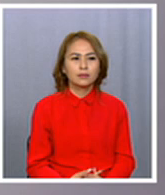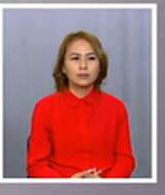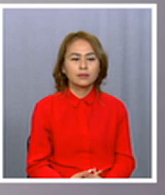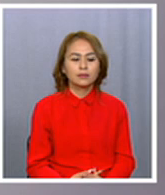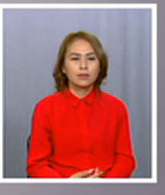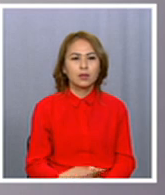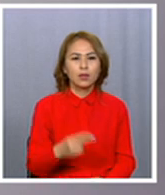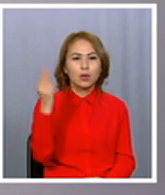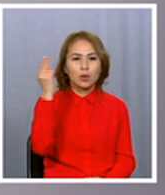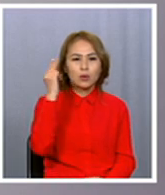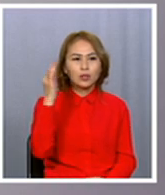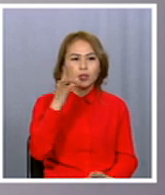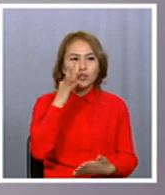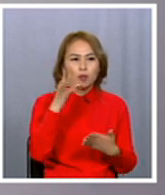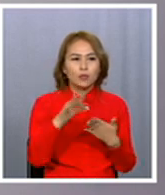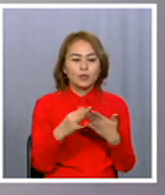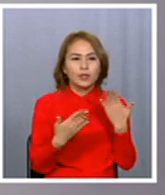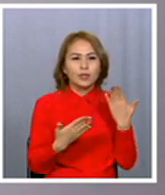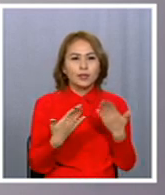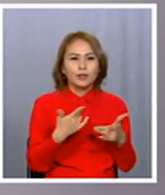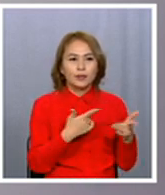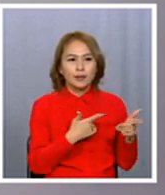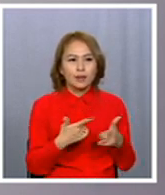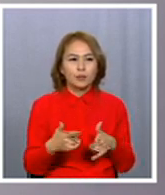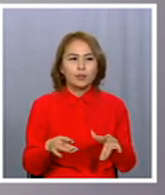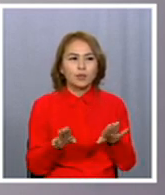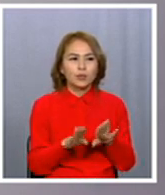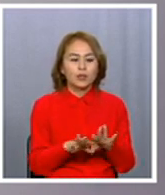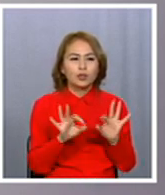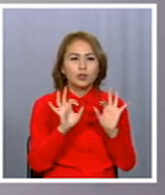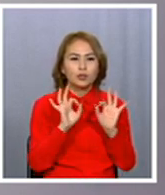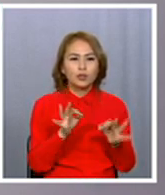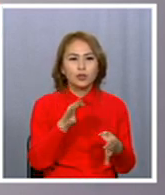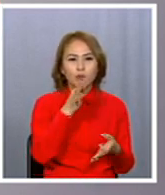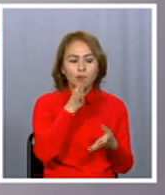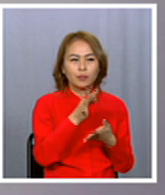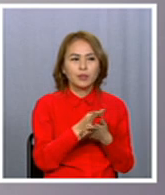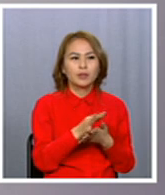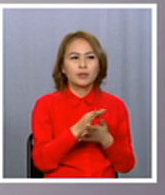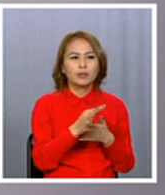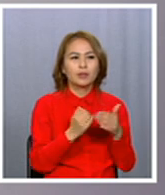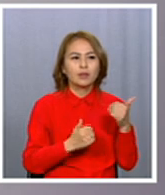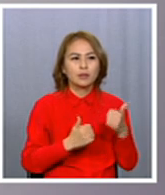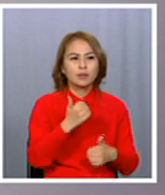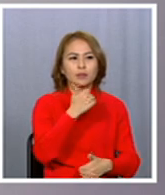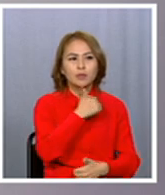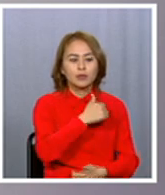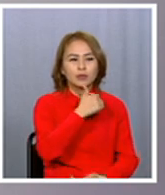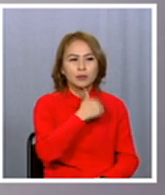Оқушылар, жауаптарыңыз дайын болса, дұрыс жауаппен салыстырып көріңіздер.